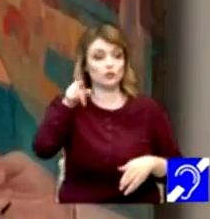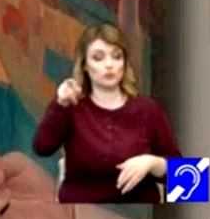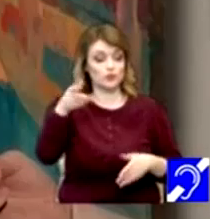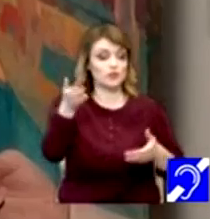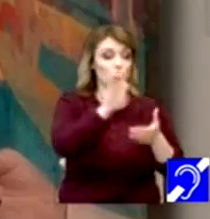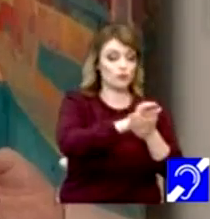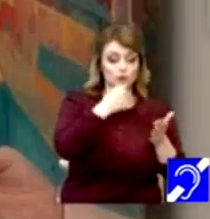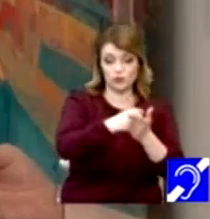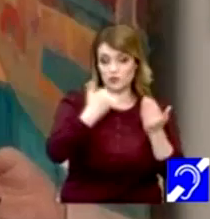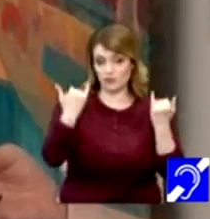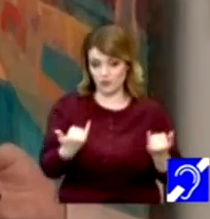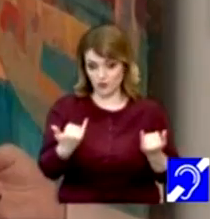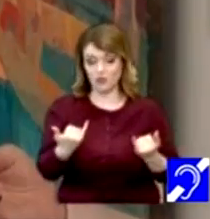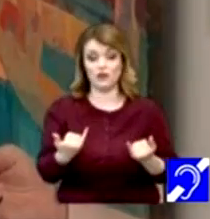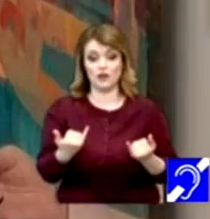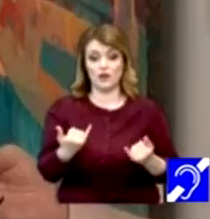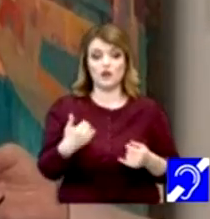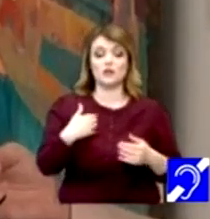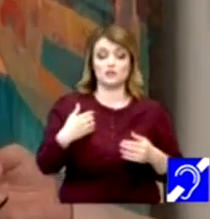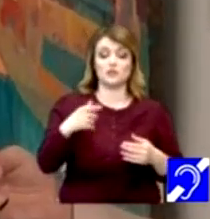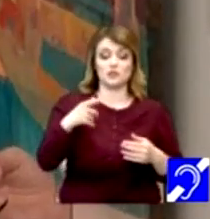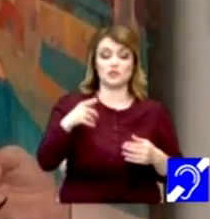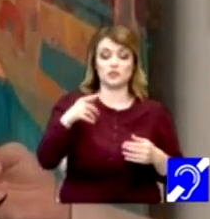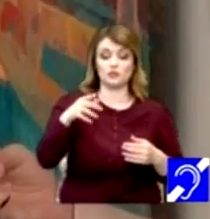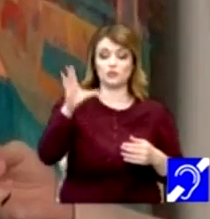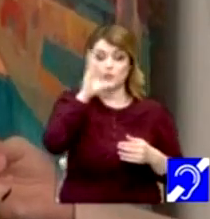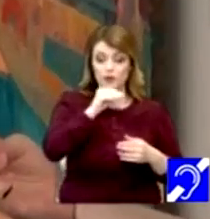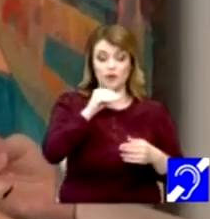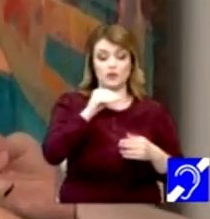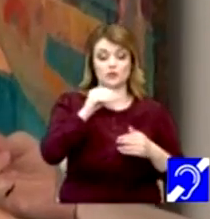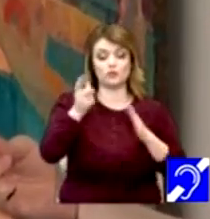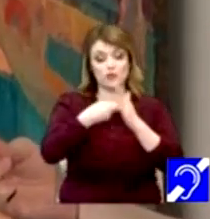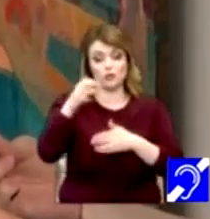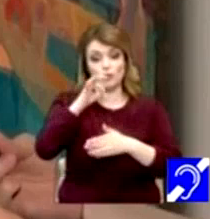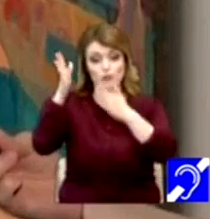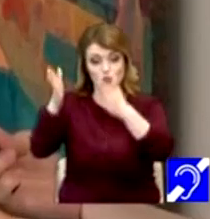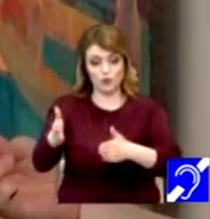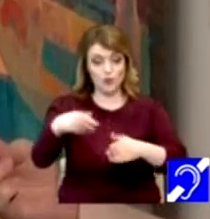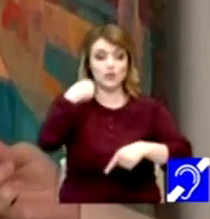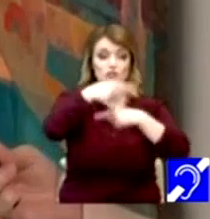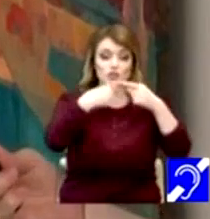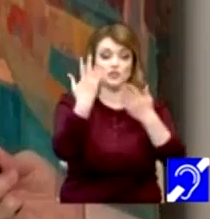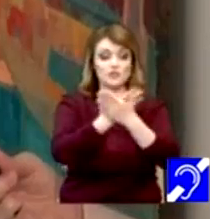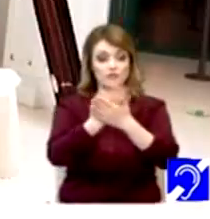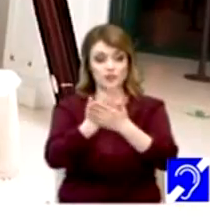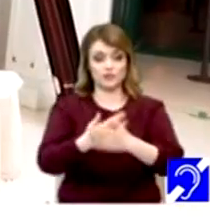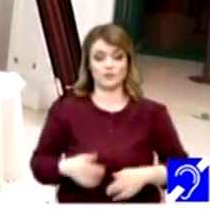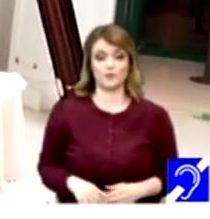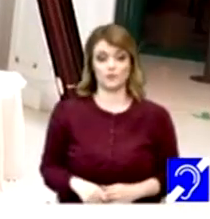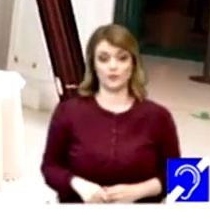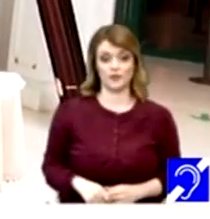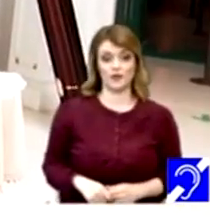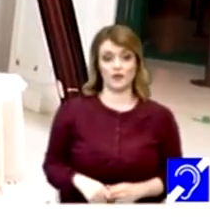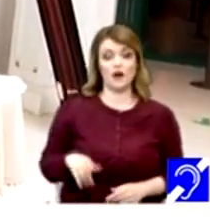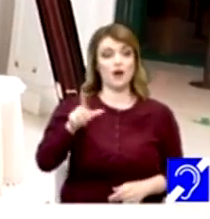Boris Becket până astăzi să reușească să-l cunoască prin filmele și prin Arhiva Națională de Filme care va rămâne pentru toți. A fost